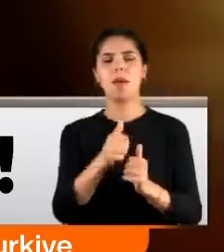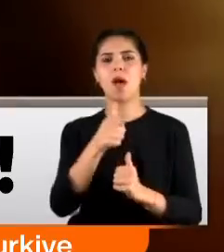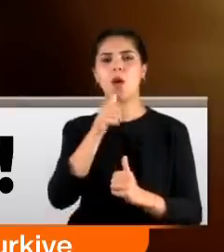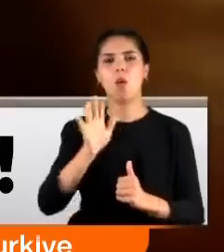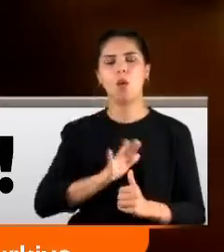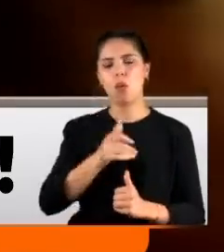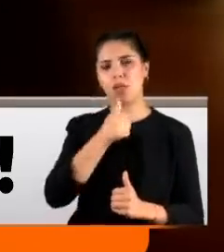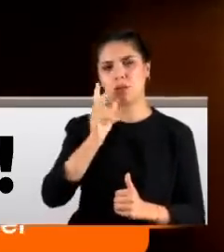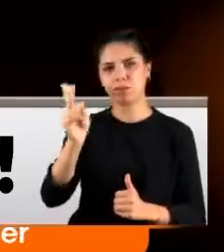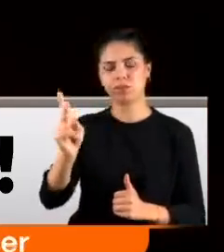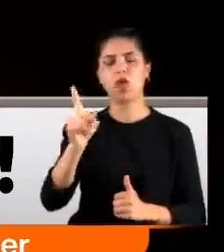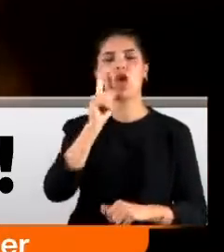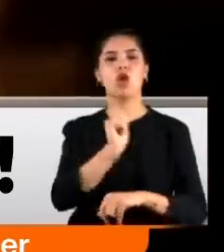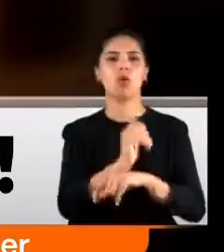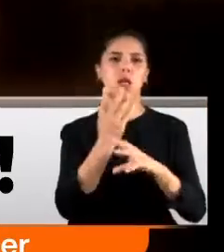alındı. Lütfen sakin ol. Vurdun lan!